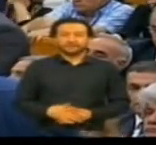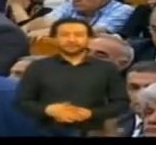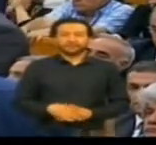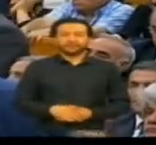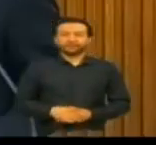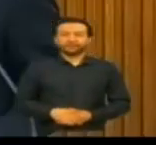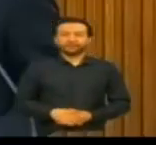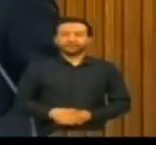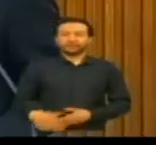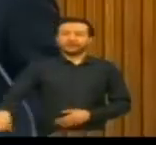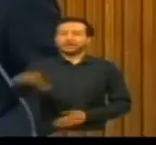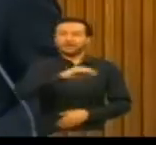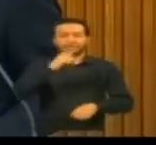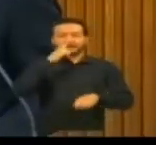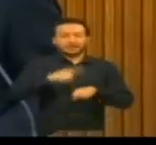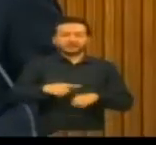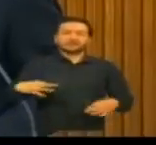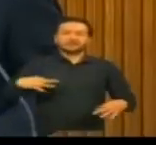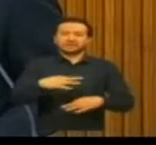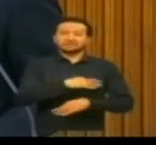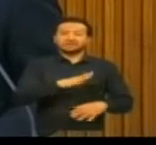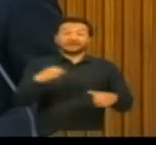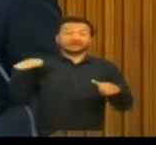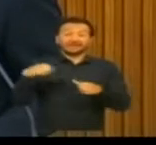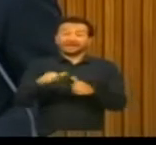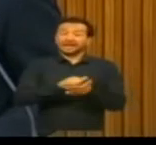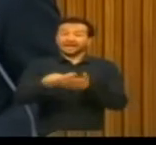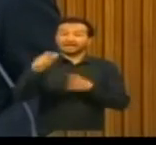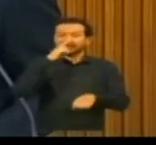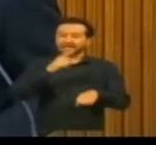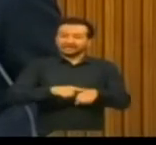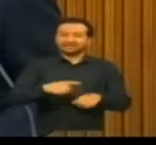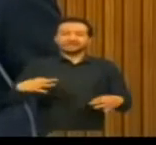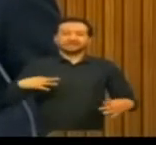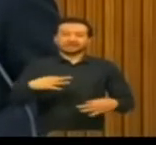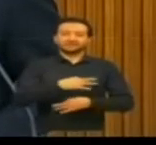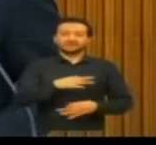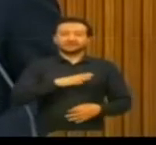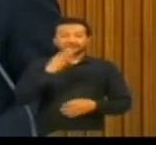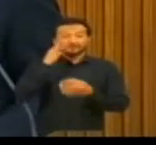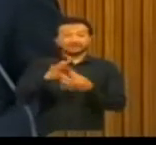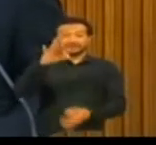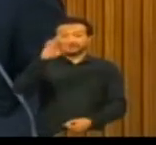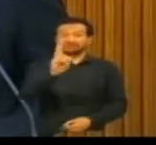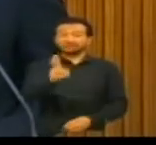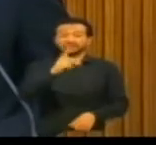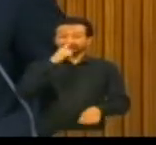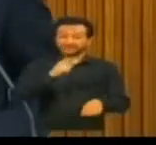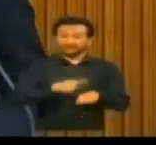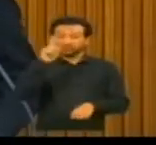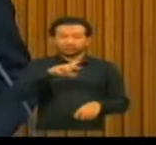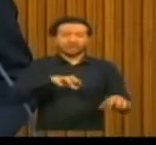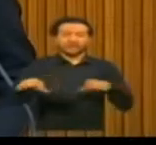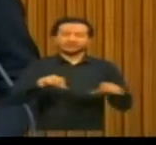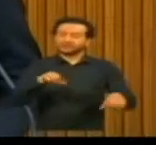Her inanca saygımız var. Bakın bir daha söylüyorum. Her inanca saygımız var. İnsanları inançları nedeniyle